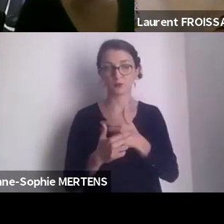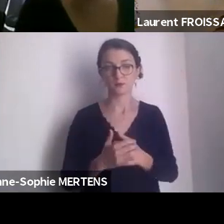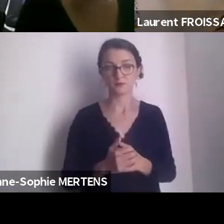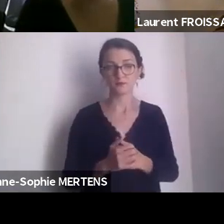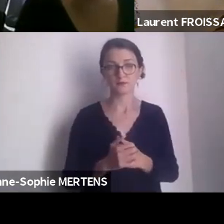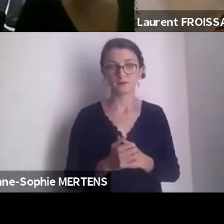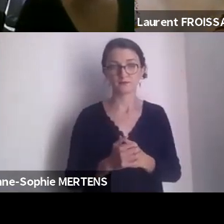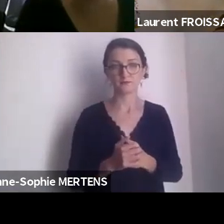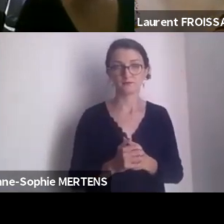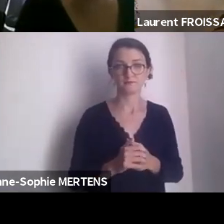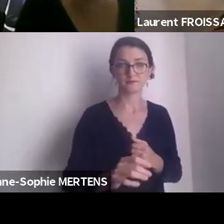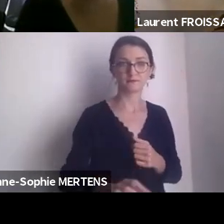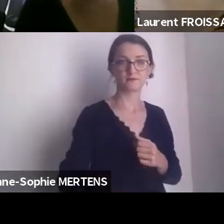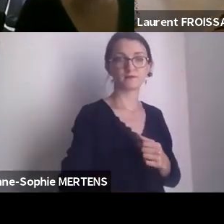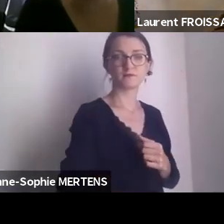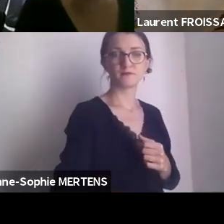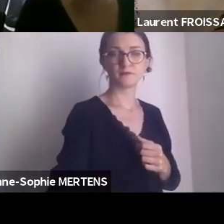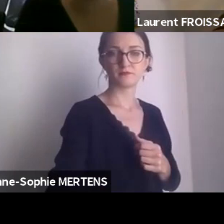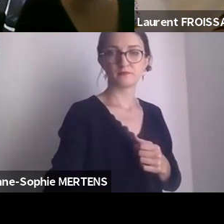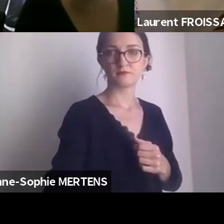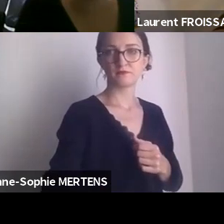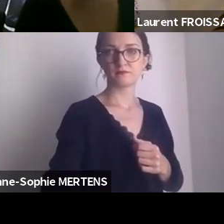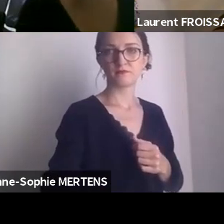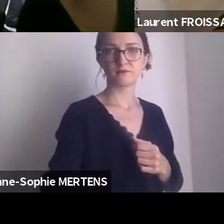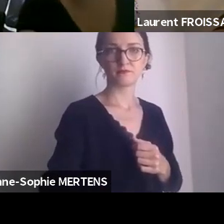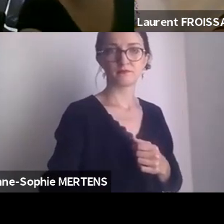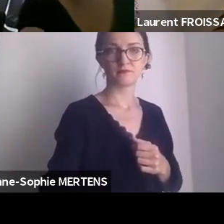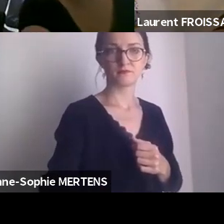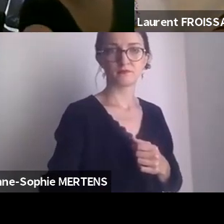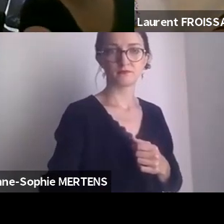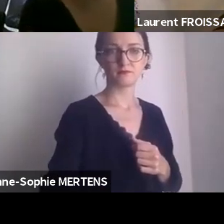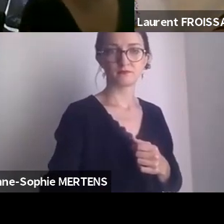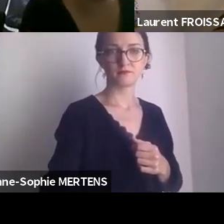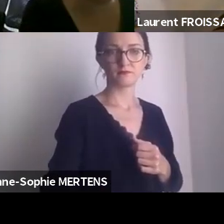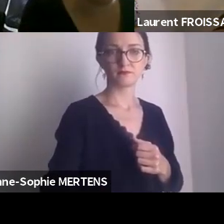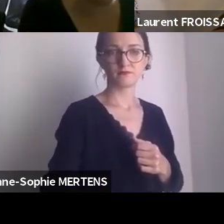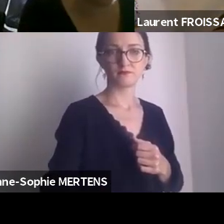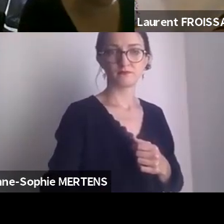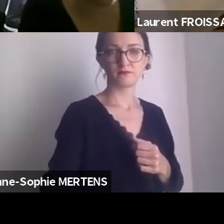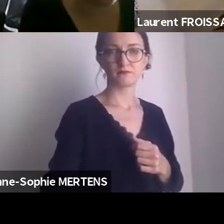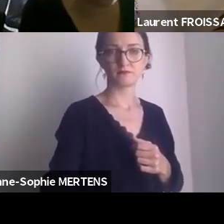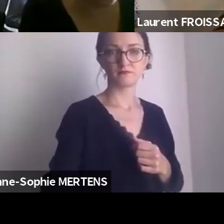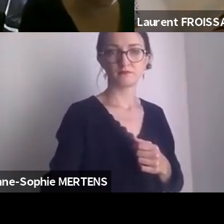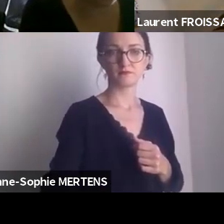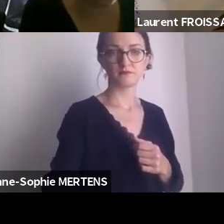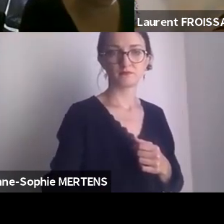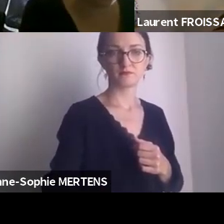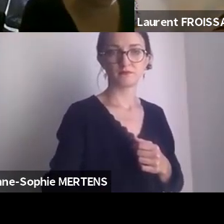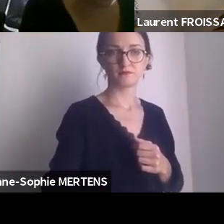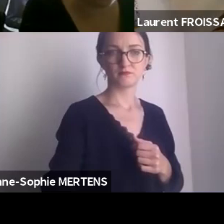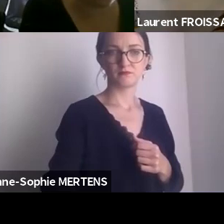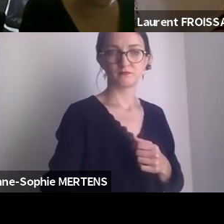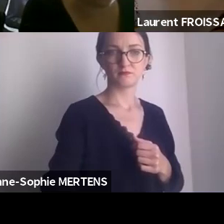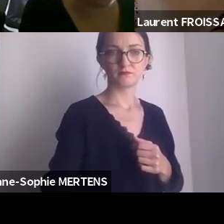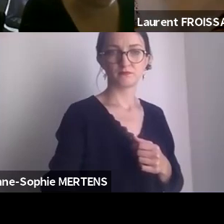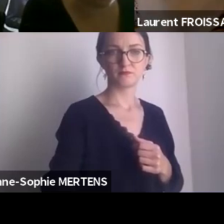stress, beaucoup de tension. Et la réalité, c'est que souvent, et quand on est entrepreneur en général, on se ménage